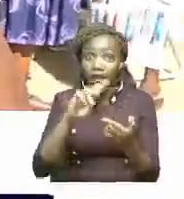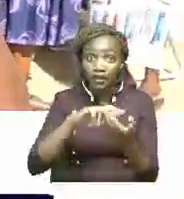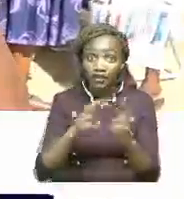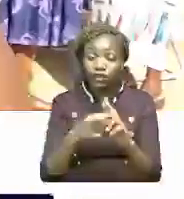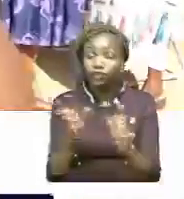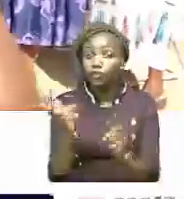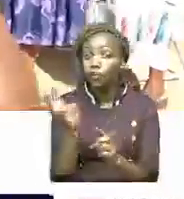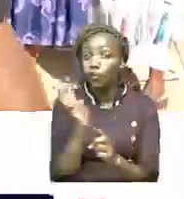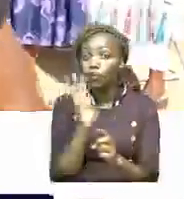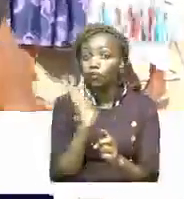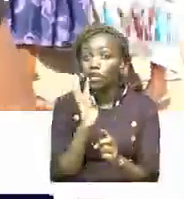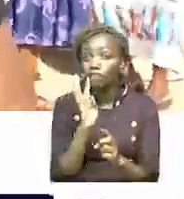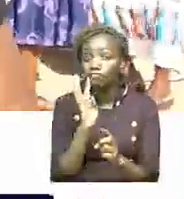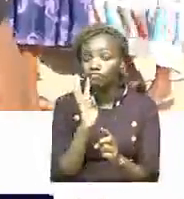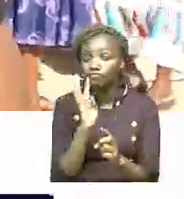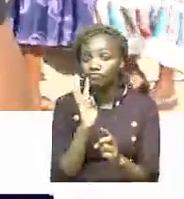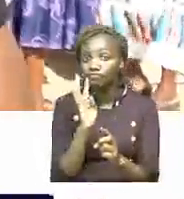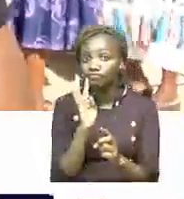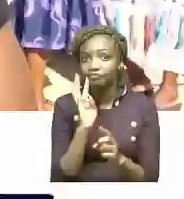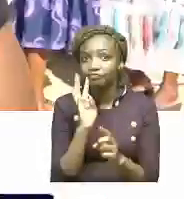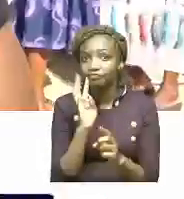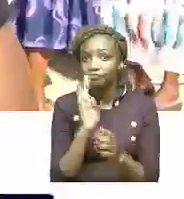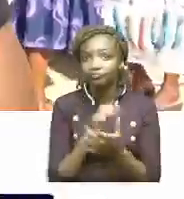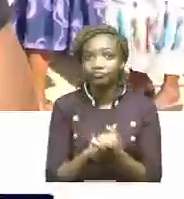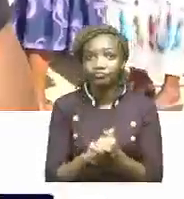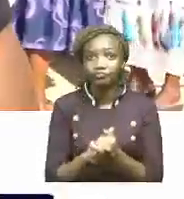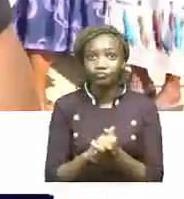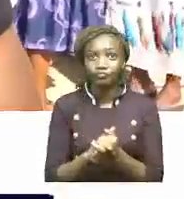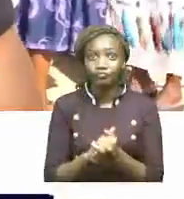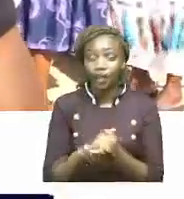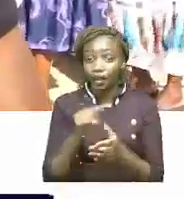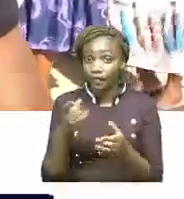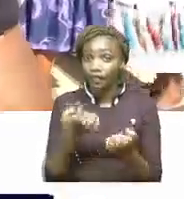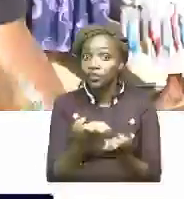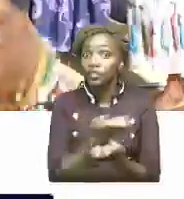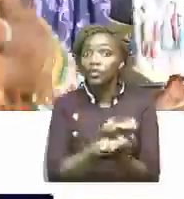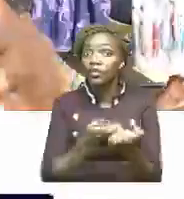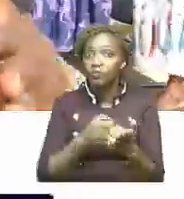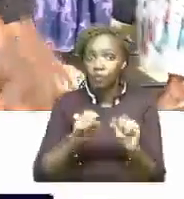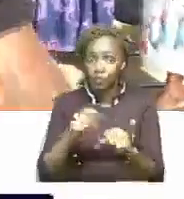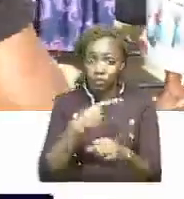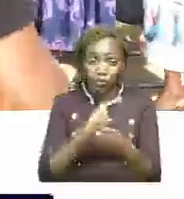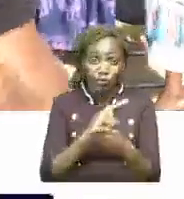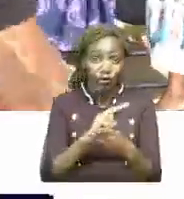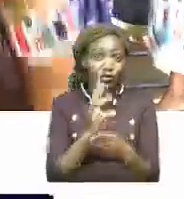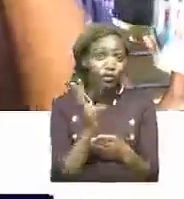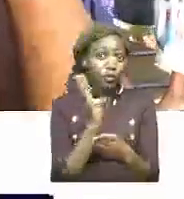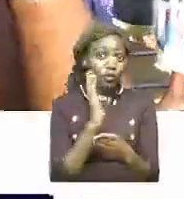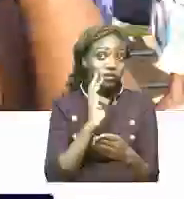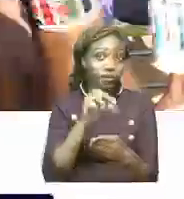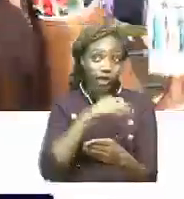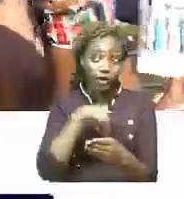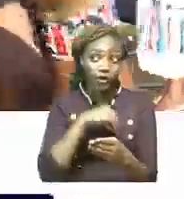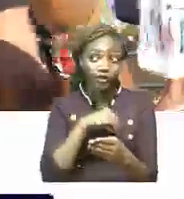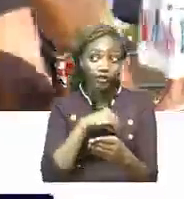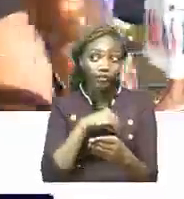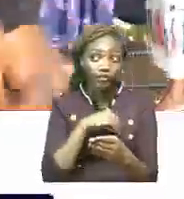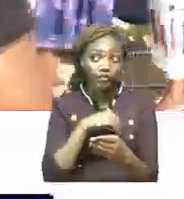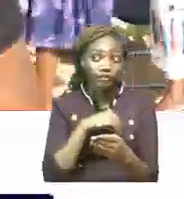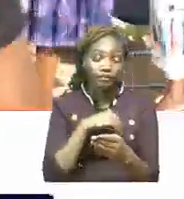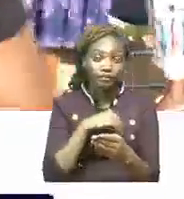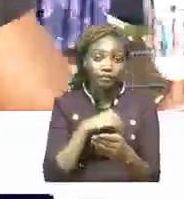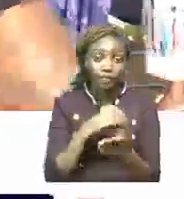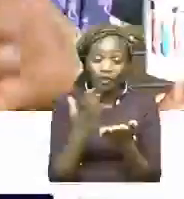Siku hizi tunaita blue economy. Uchumi ambao tunaweza tumia maji haya yetu, iwe ni ziwa Victoria, hili ni ziwa